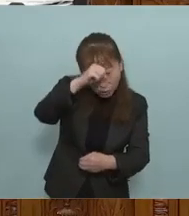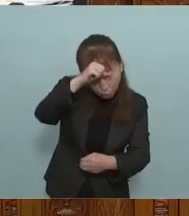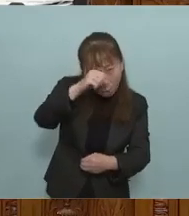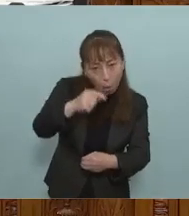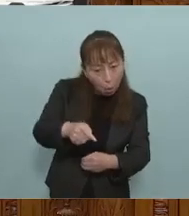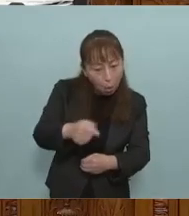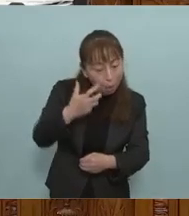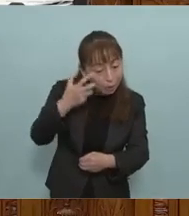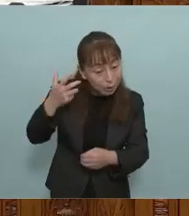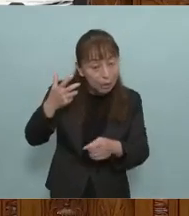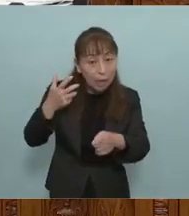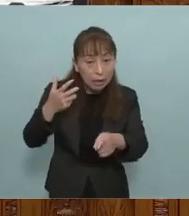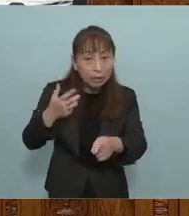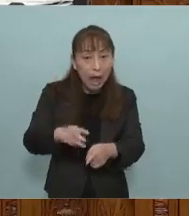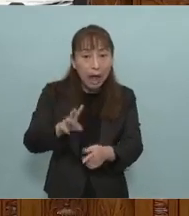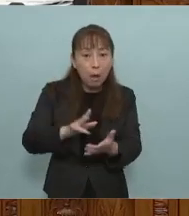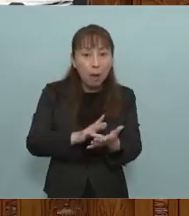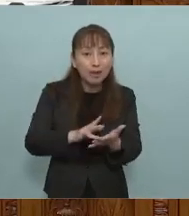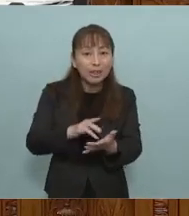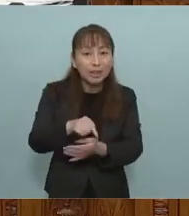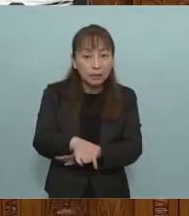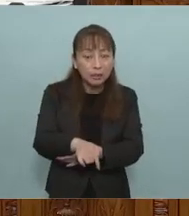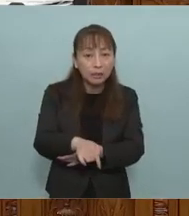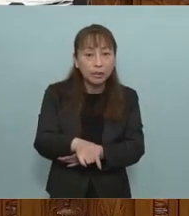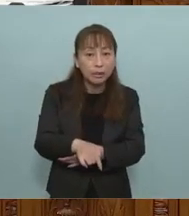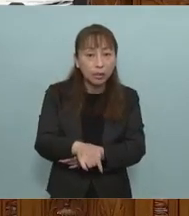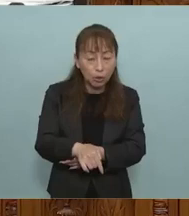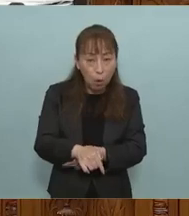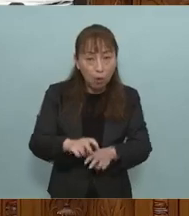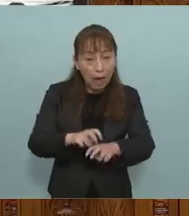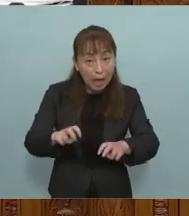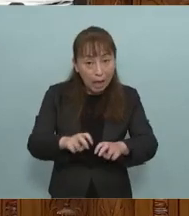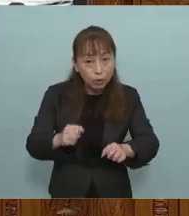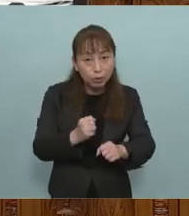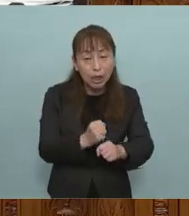据えたワクチンの開発生産については、